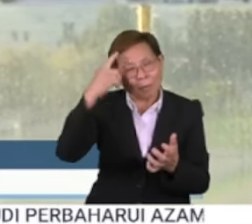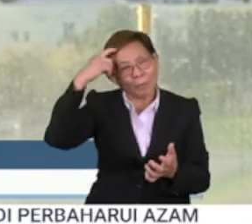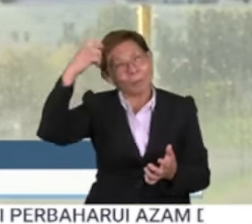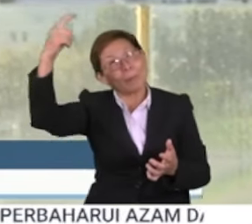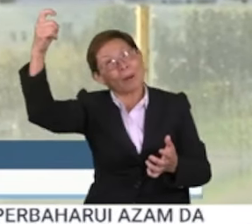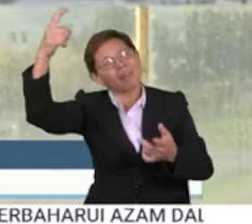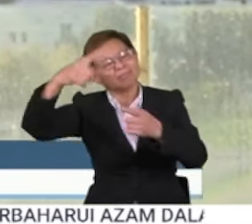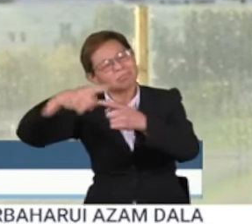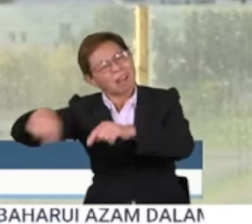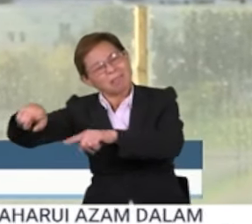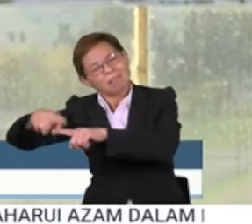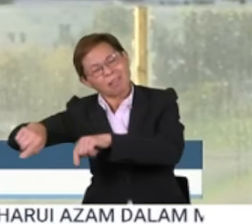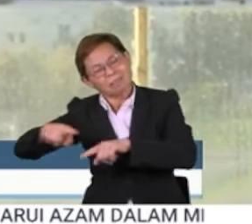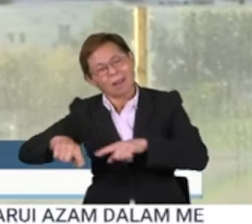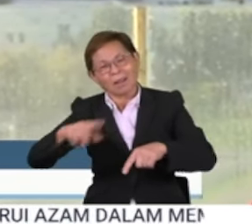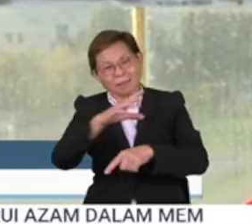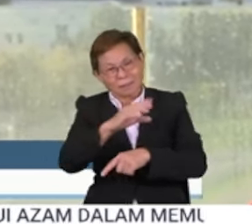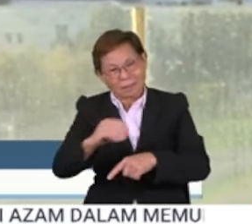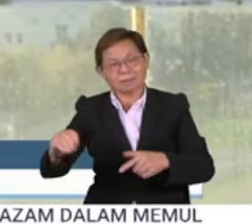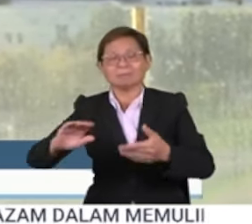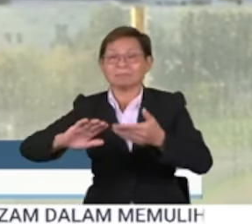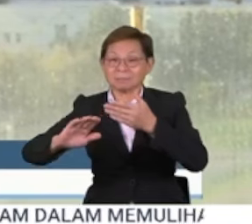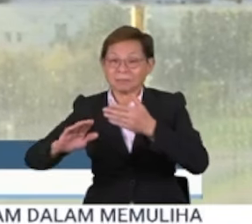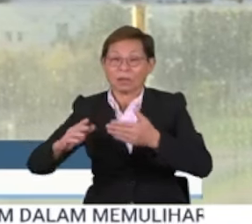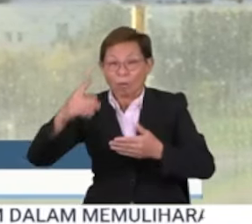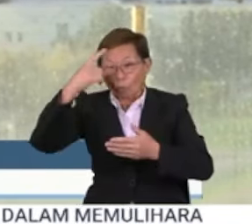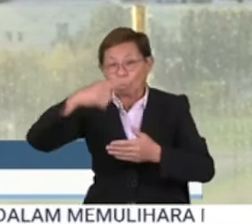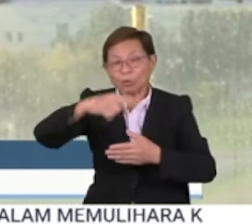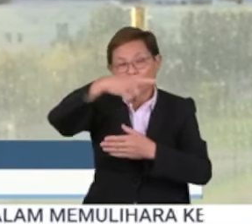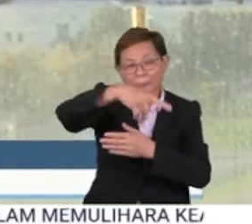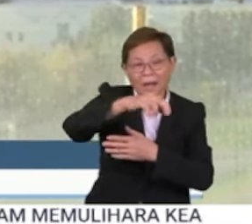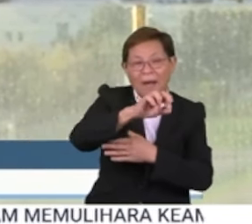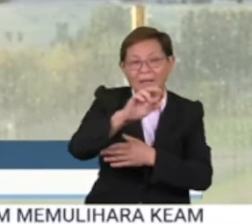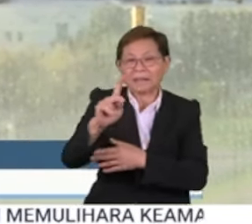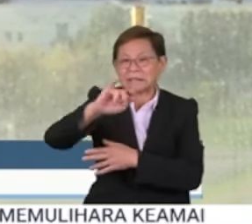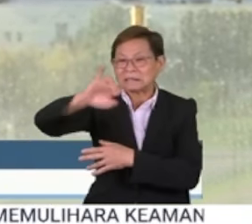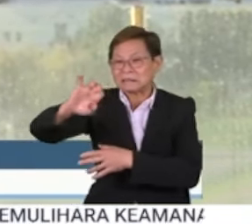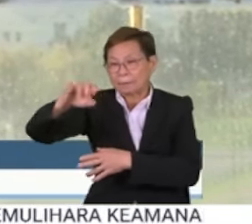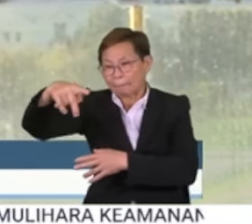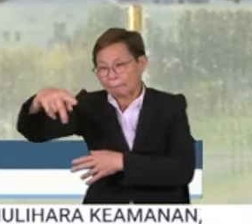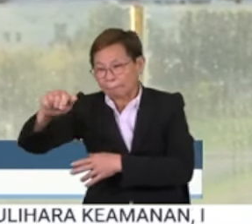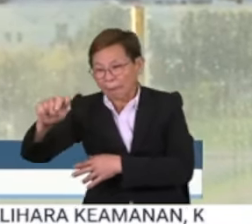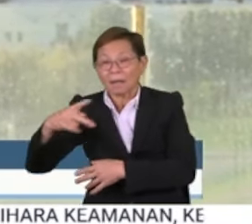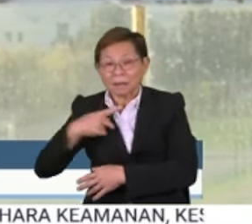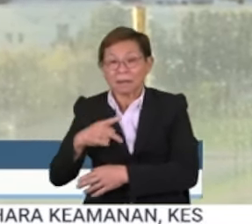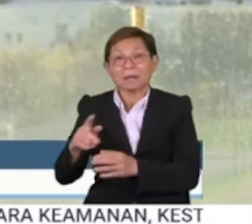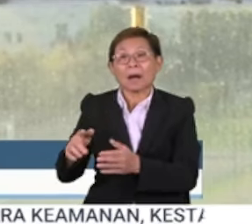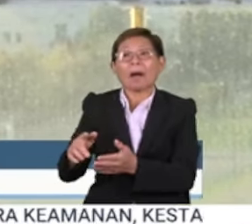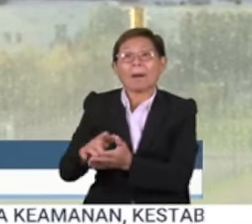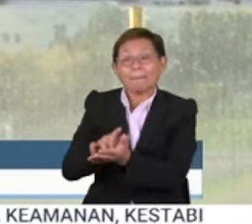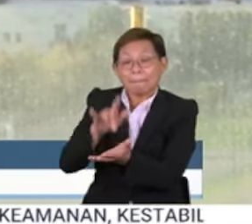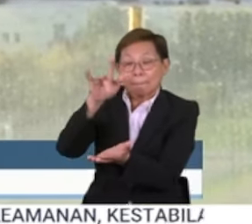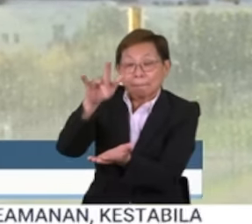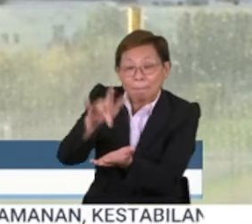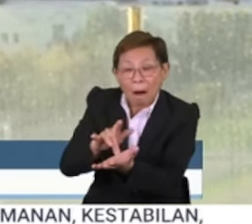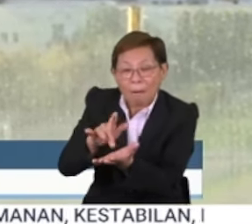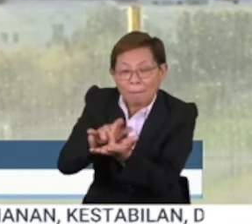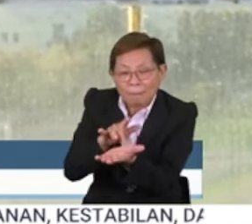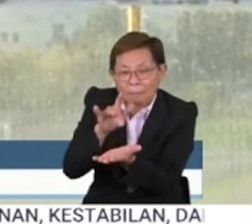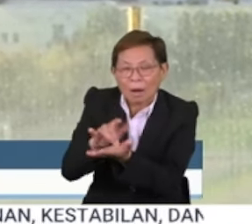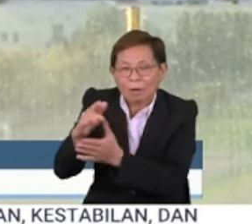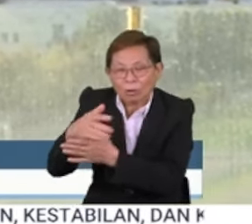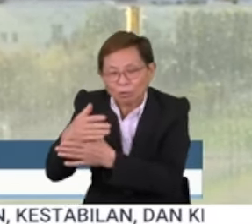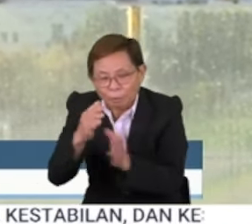impian mereka berlainan. So di untuk PRK Jepak ini, kita mengambil kesempatan untuk berkongsi dari